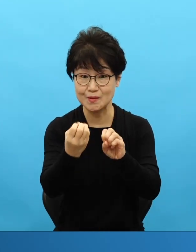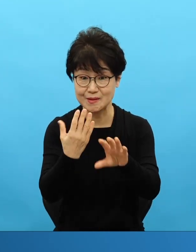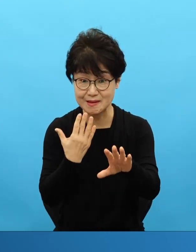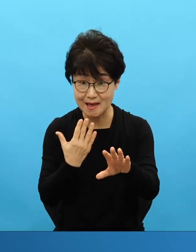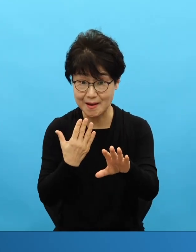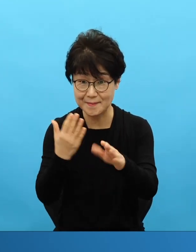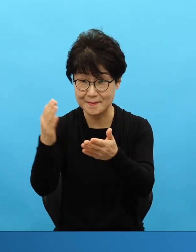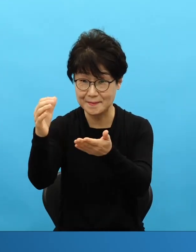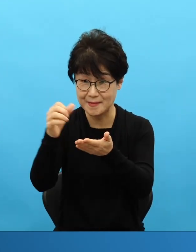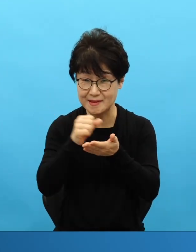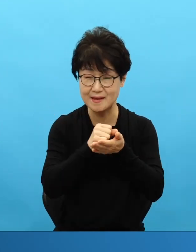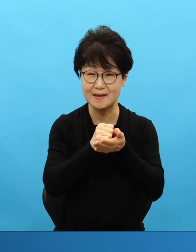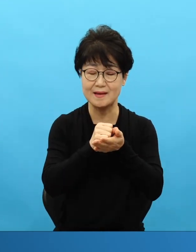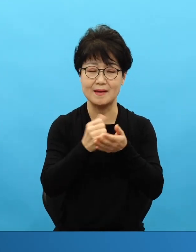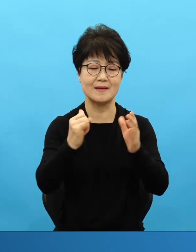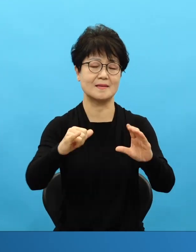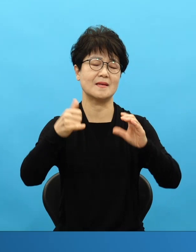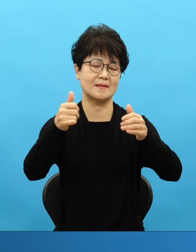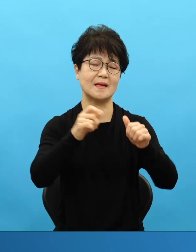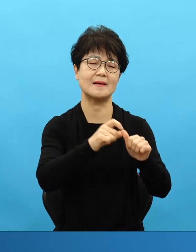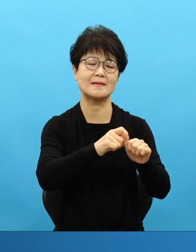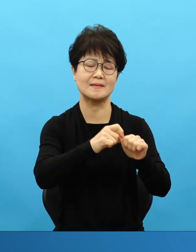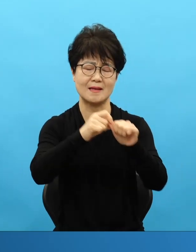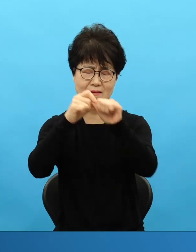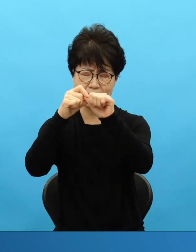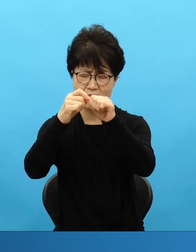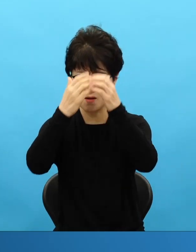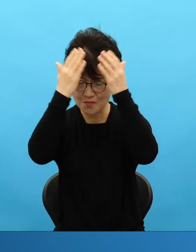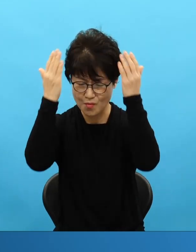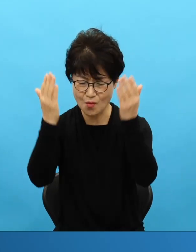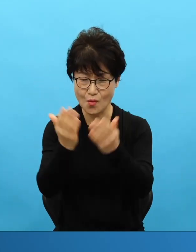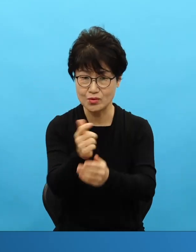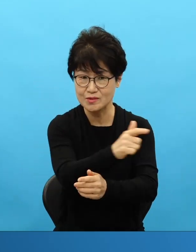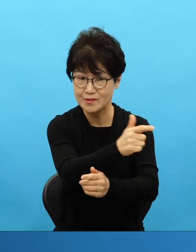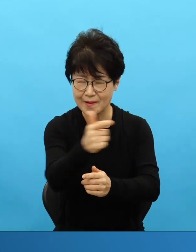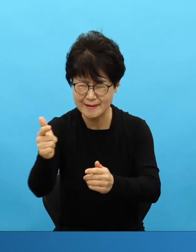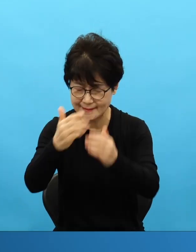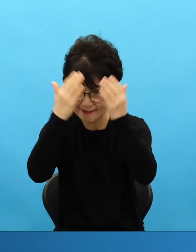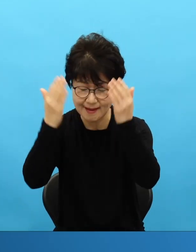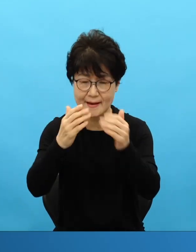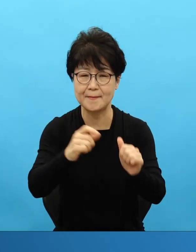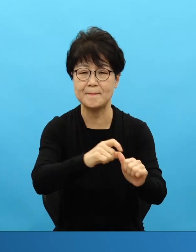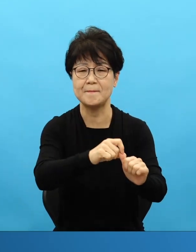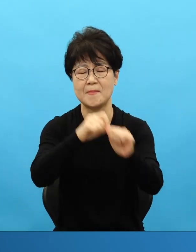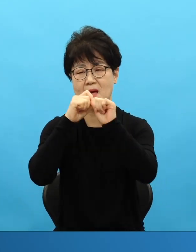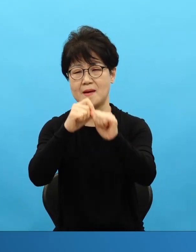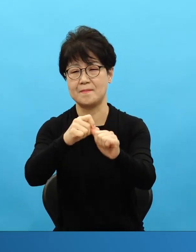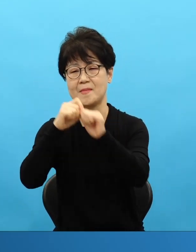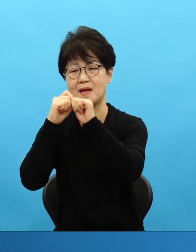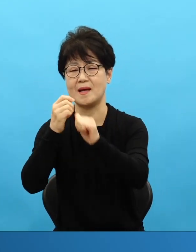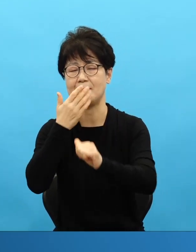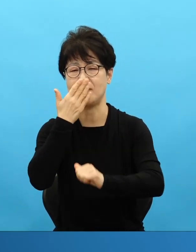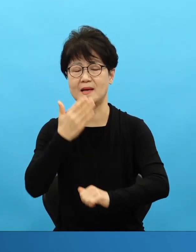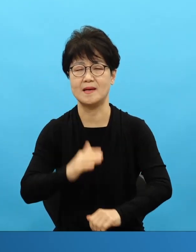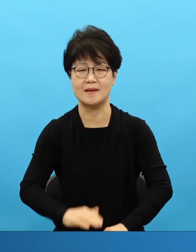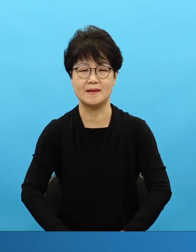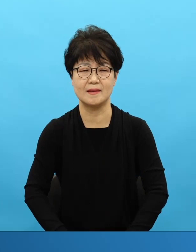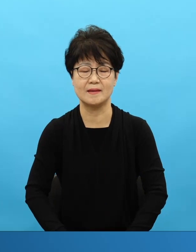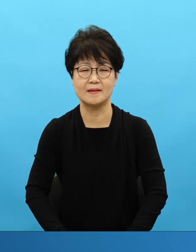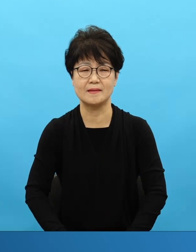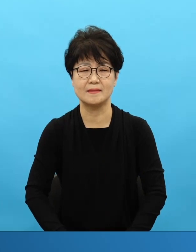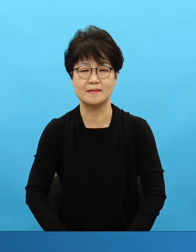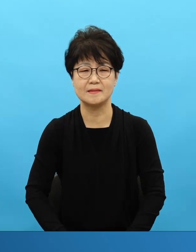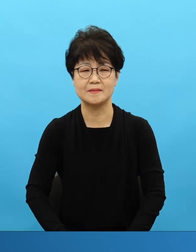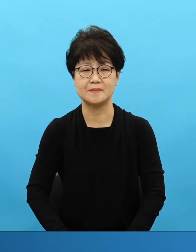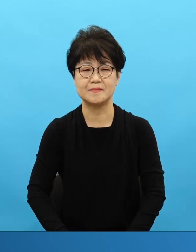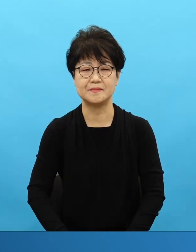세상도 살릴 수 있고 모든 거 다 살릴 수가 있죠. If you receive answers to prayer, you could save the world, you could save everything. 그러면